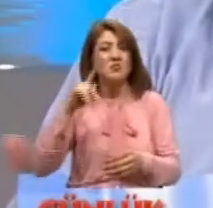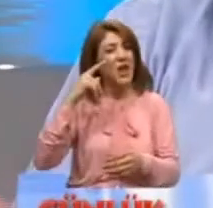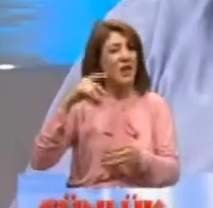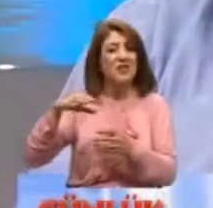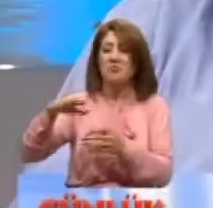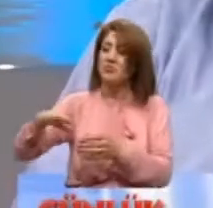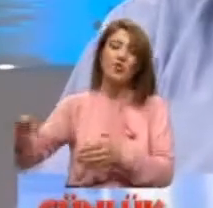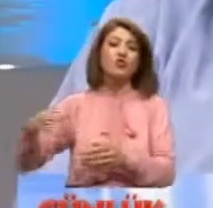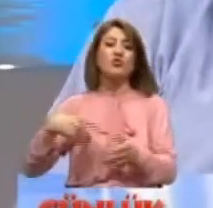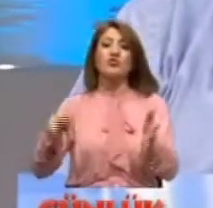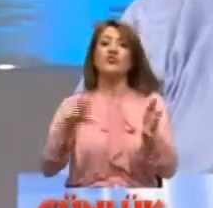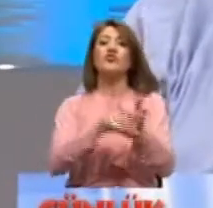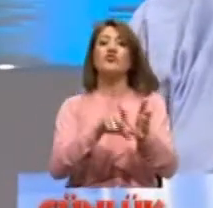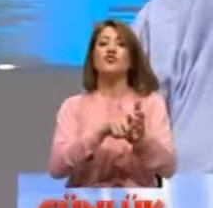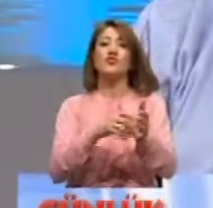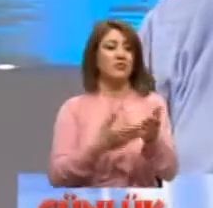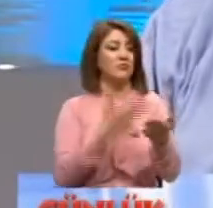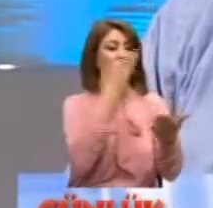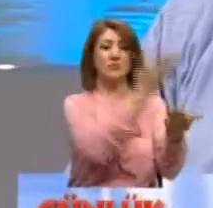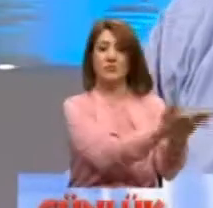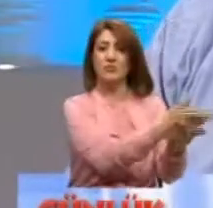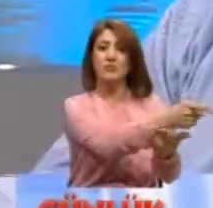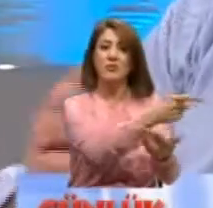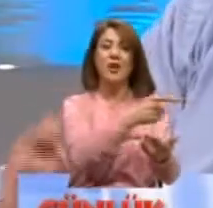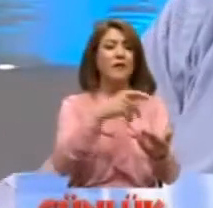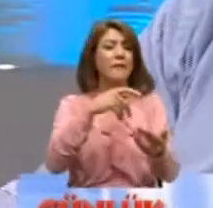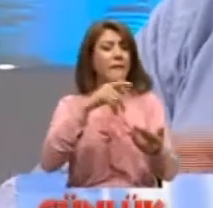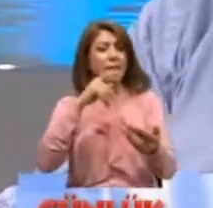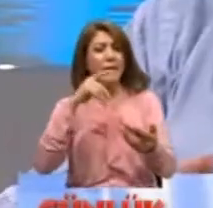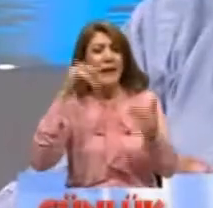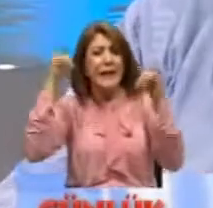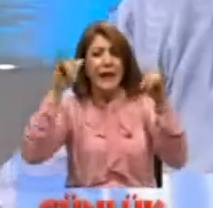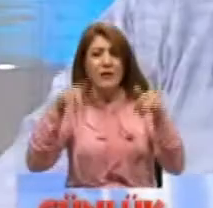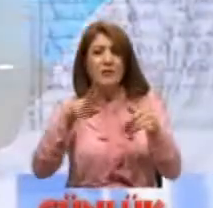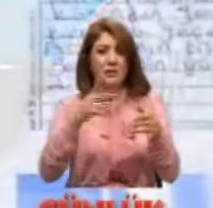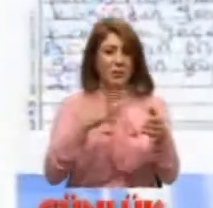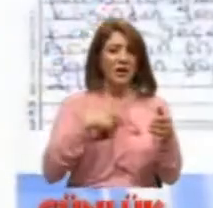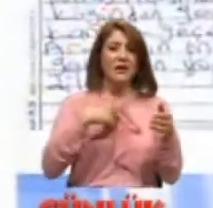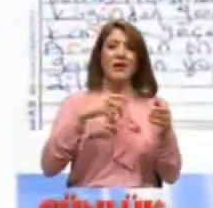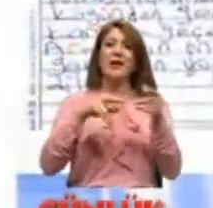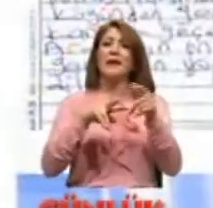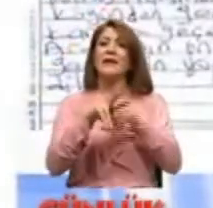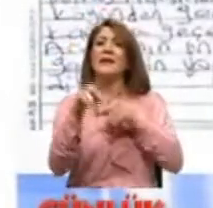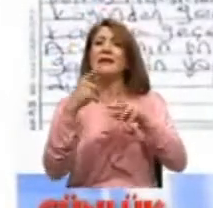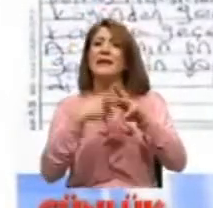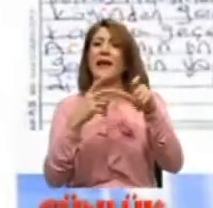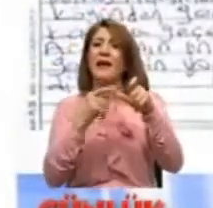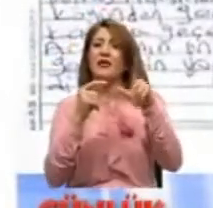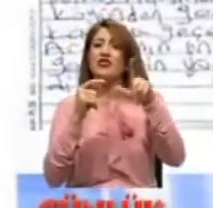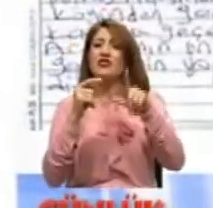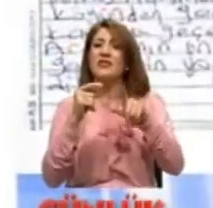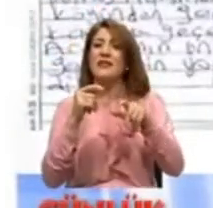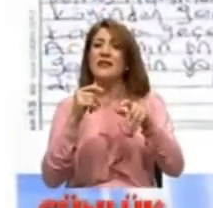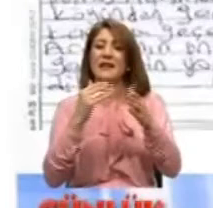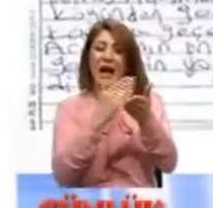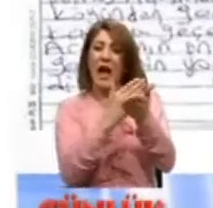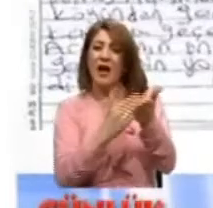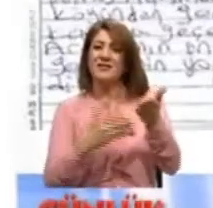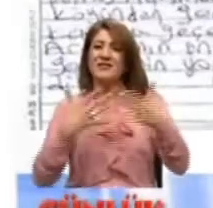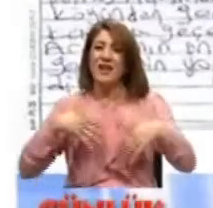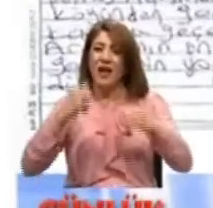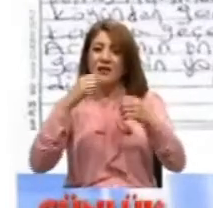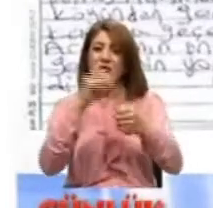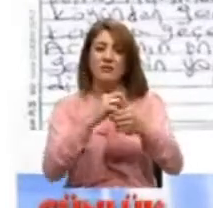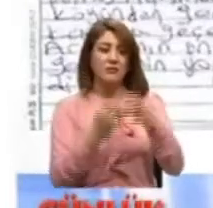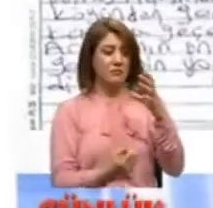koyununa, keçisine, bir hayvanına yeşil kart çıkarttırmıştı. Fotoğraf olarak da gerçekten hayvanın vesikalık fotoğrafını çekip